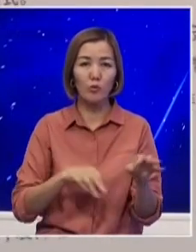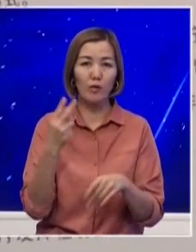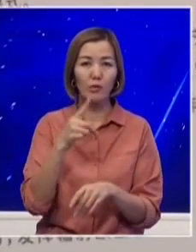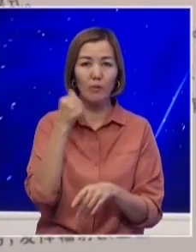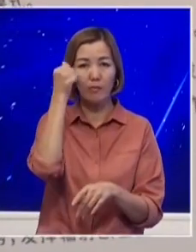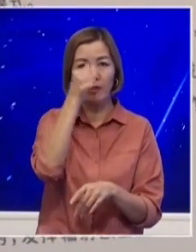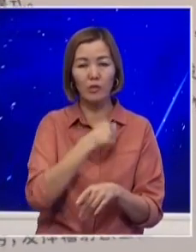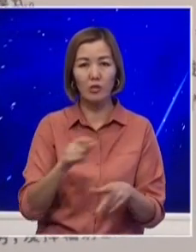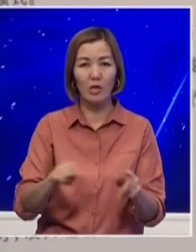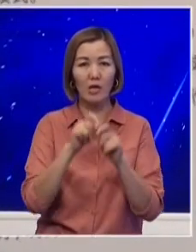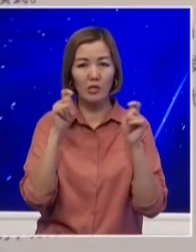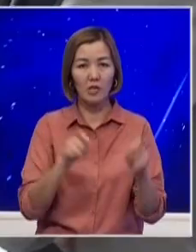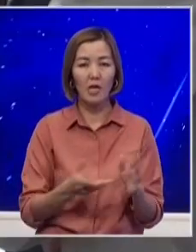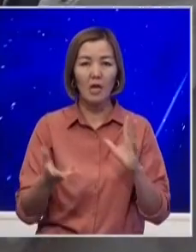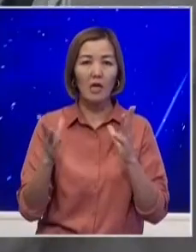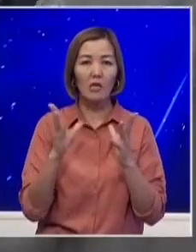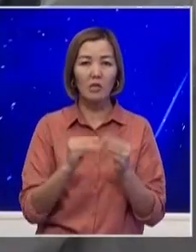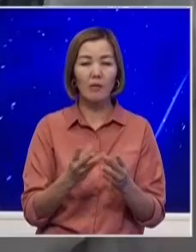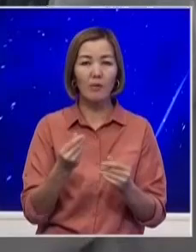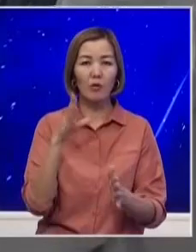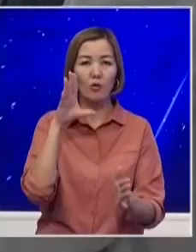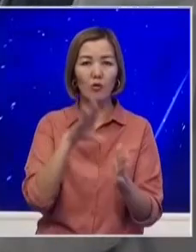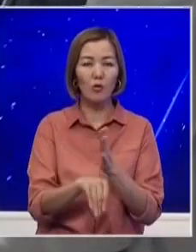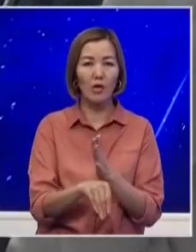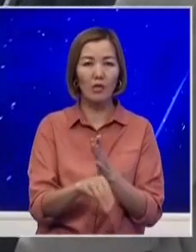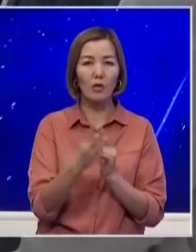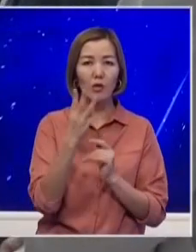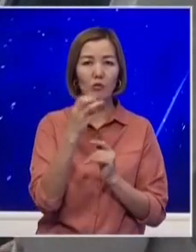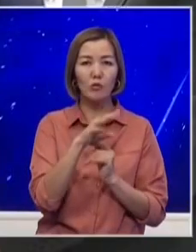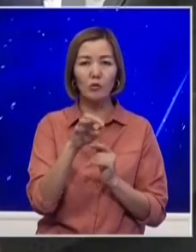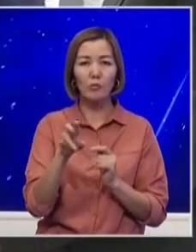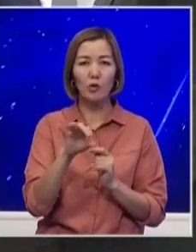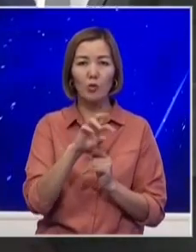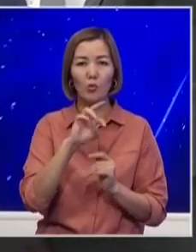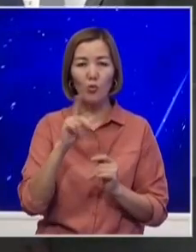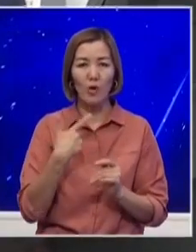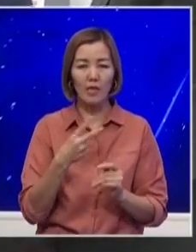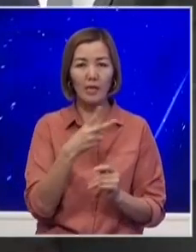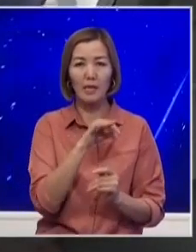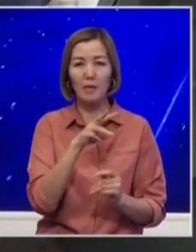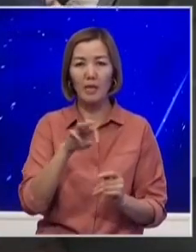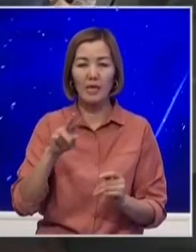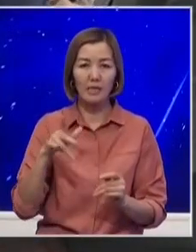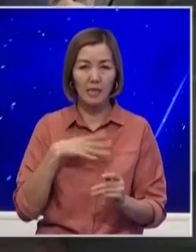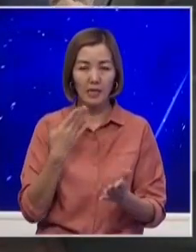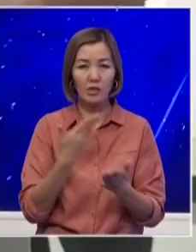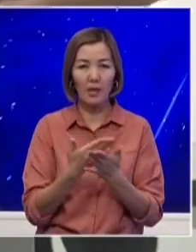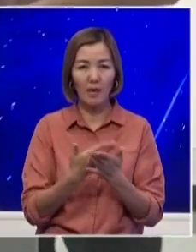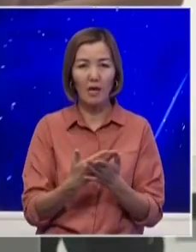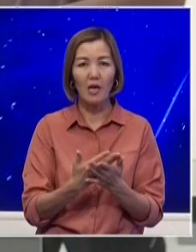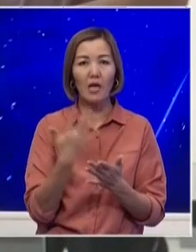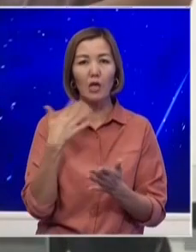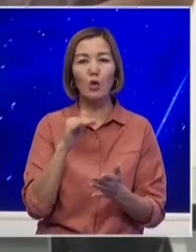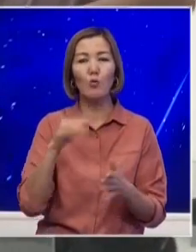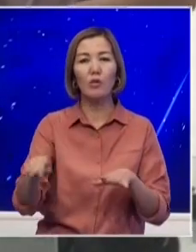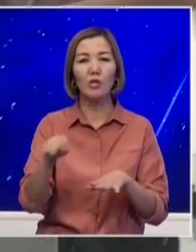2021 жылы іске қосылған. Жалпы құйылған инвестиция көлемі 300 миллион юань, яғни 2 миллиард теңге шамасында. Аумағы 50 мың